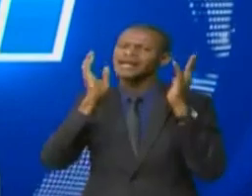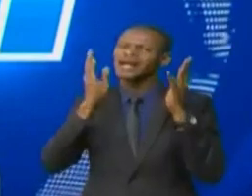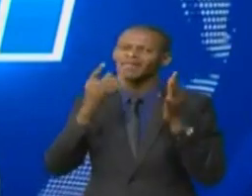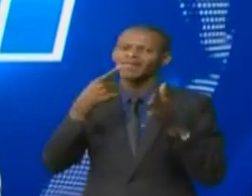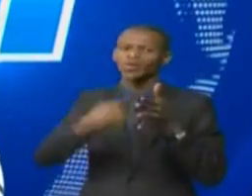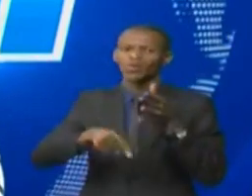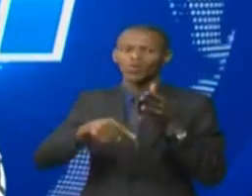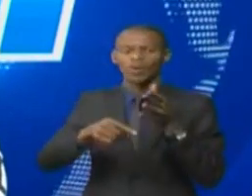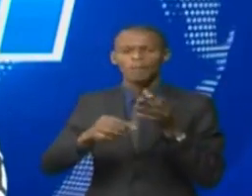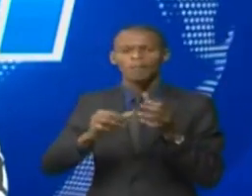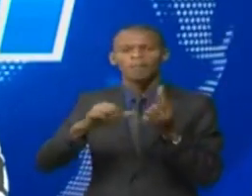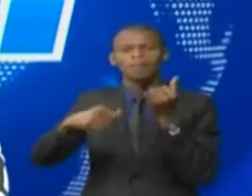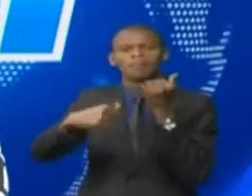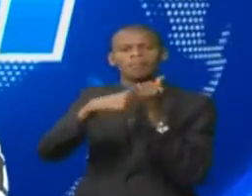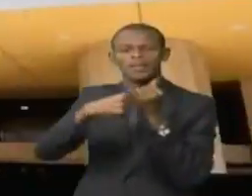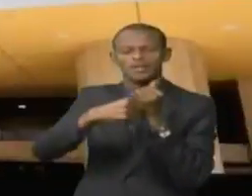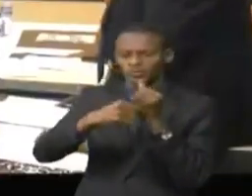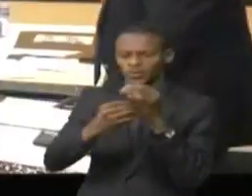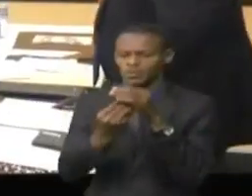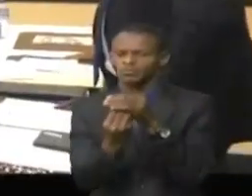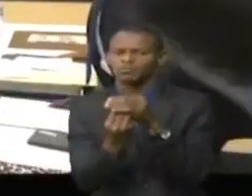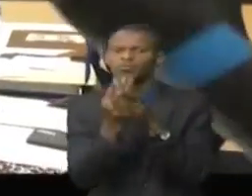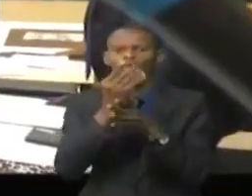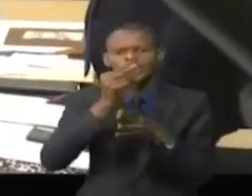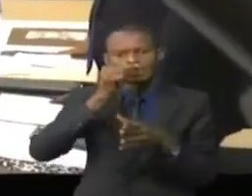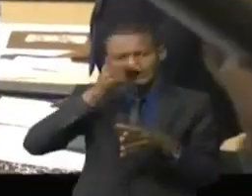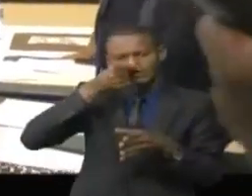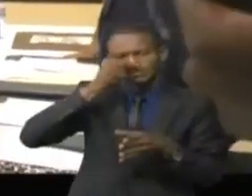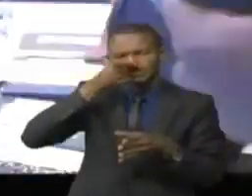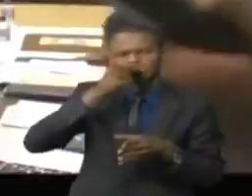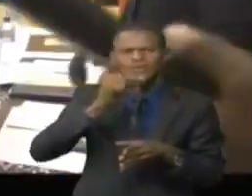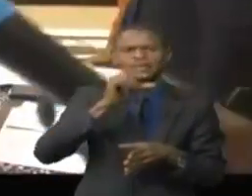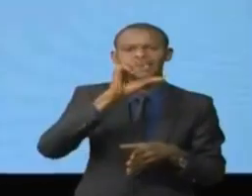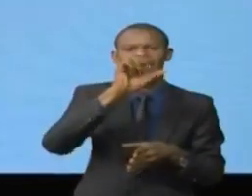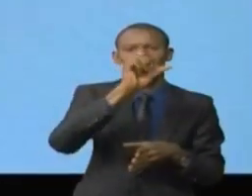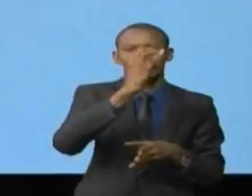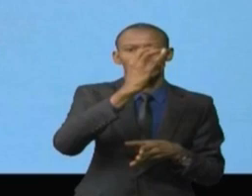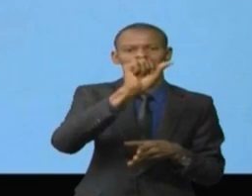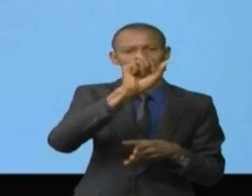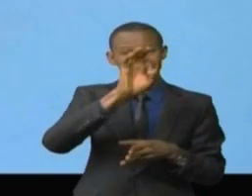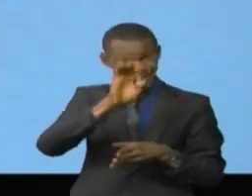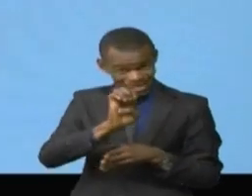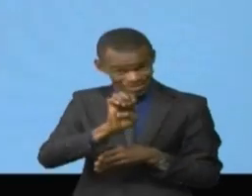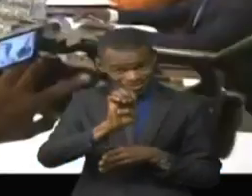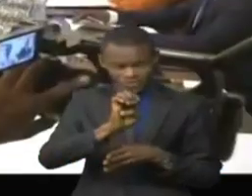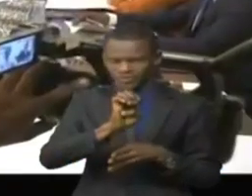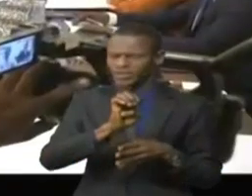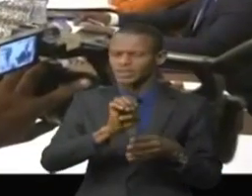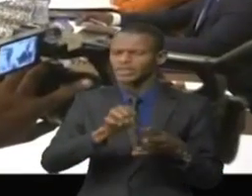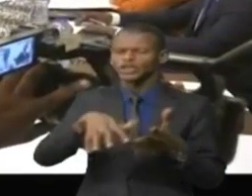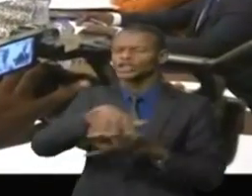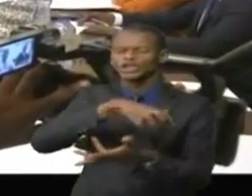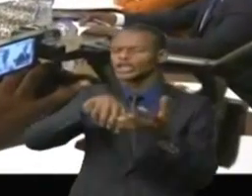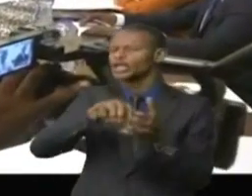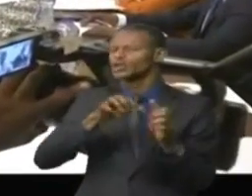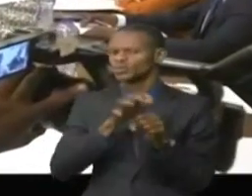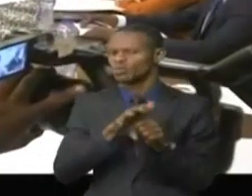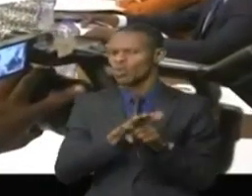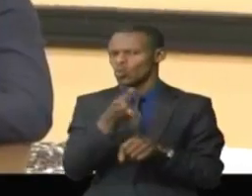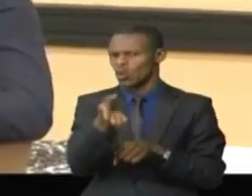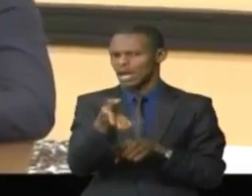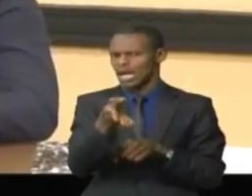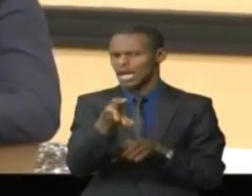Alain Bika, c'est ce reportage. De cette première réunion du conseil d'administration de l'Office national des produits agricoles du